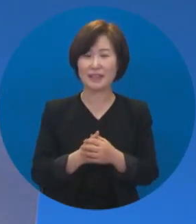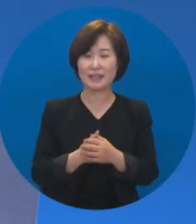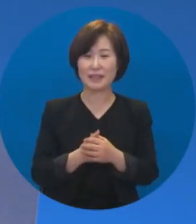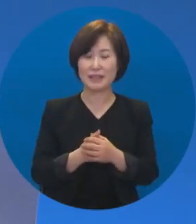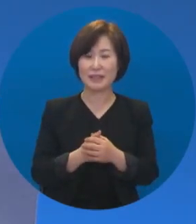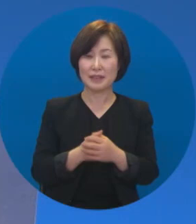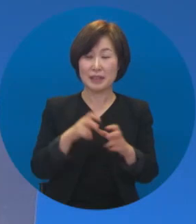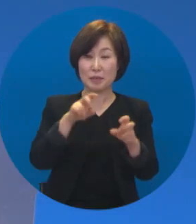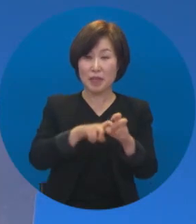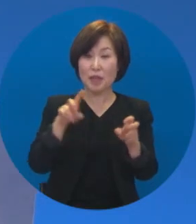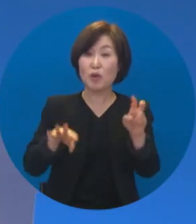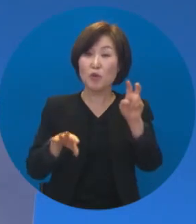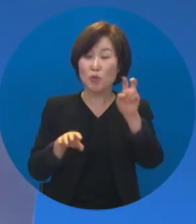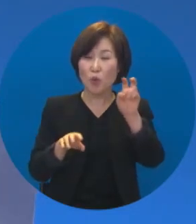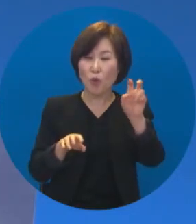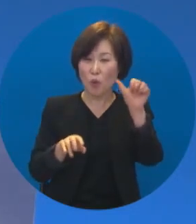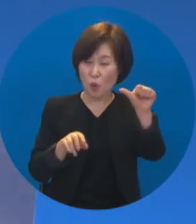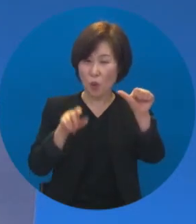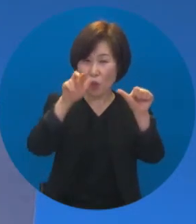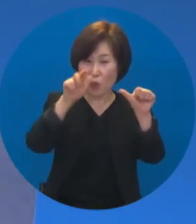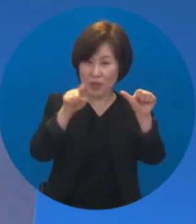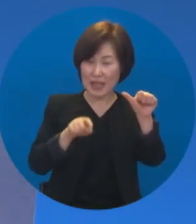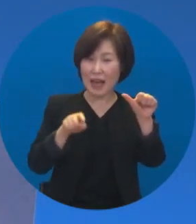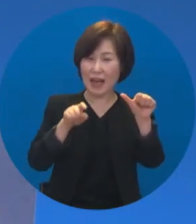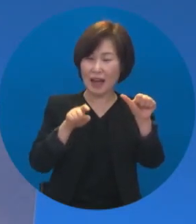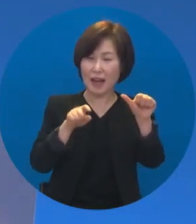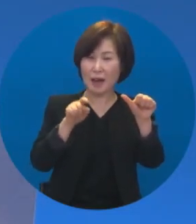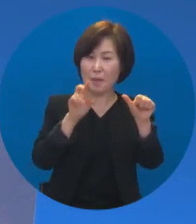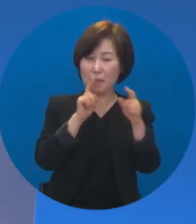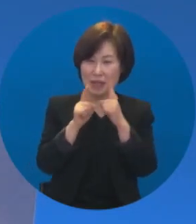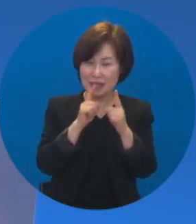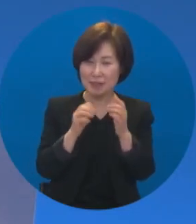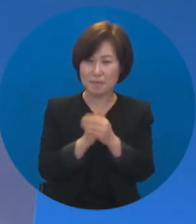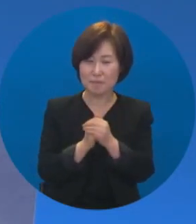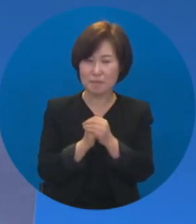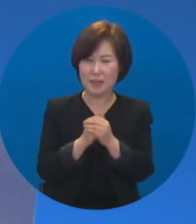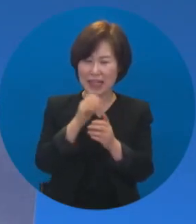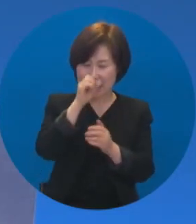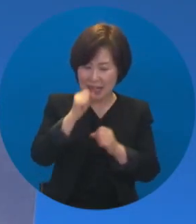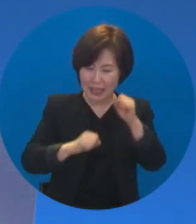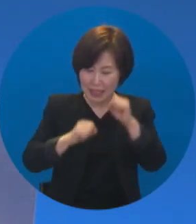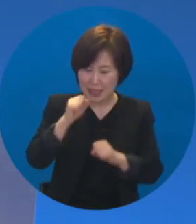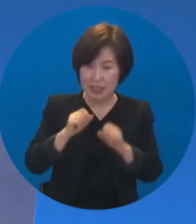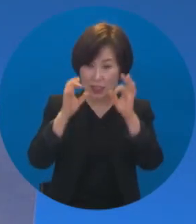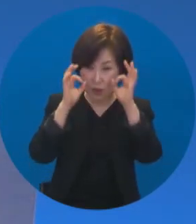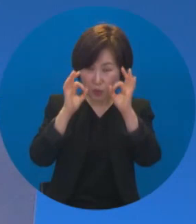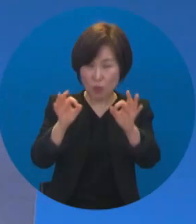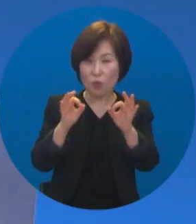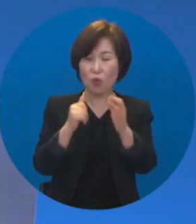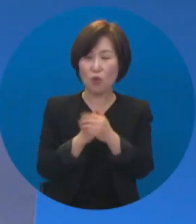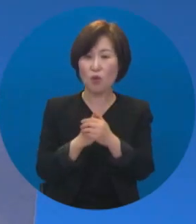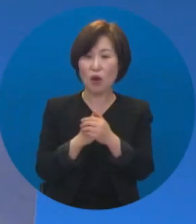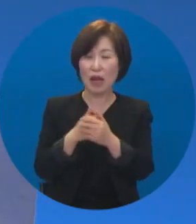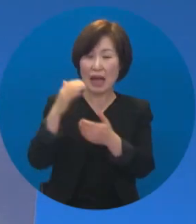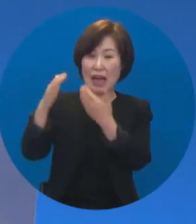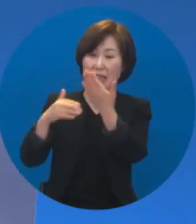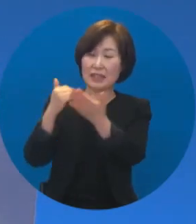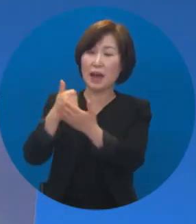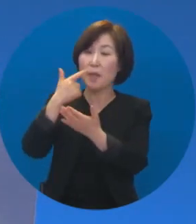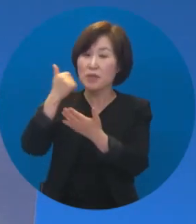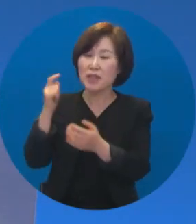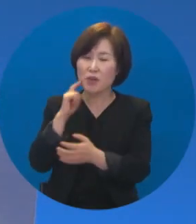마태복음 5장에 나오는 너희 착한 행실을 보고 하늘에 계신 하나님 아버지께 영광을 돌리게 하라. 그 말씀은 바로 이런